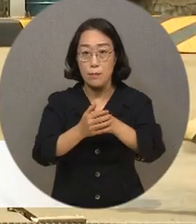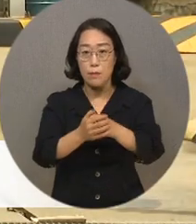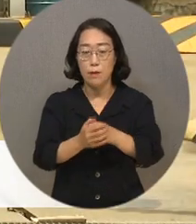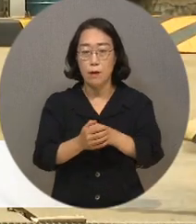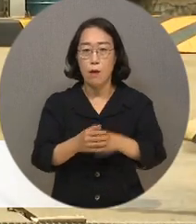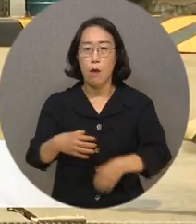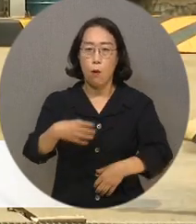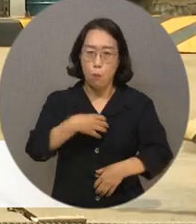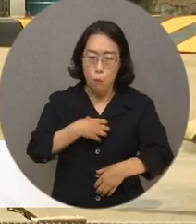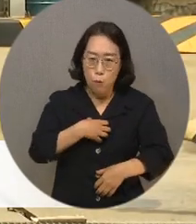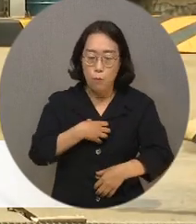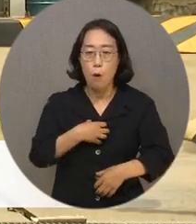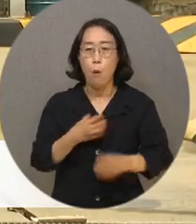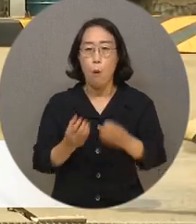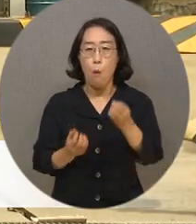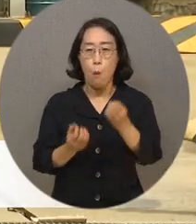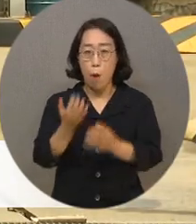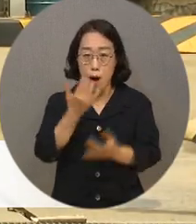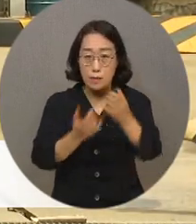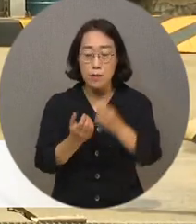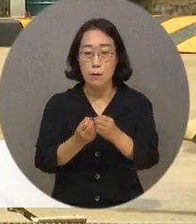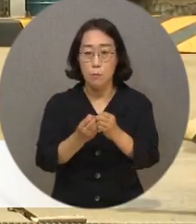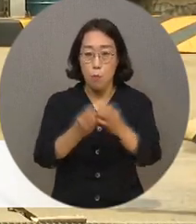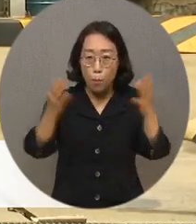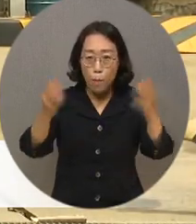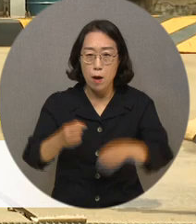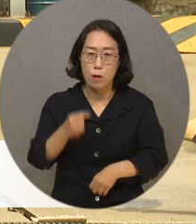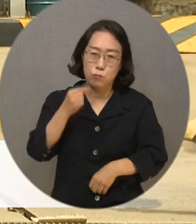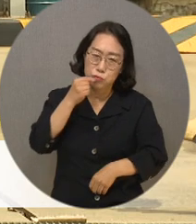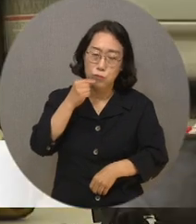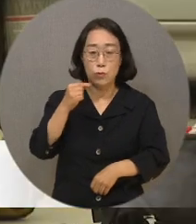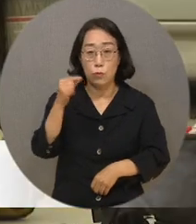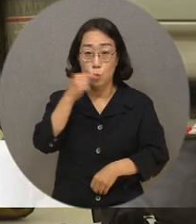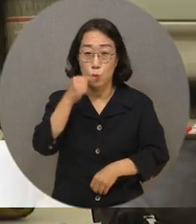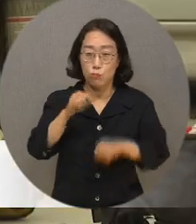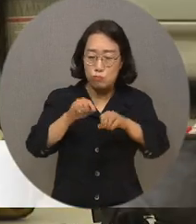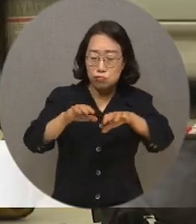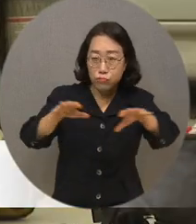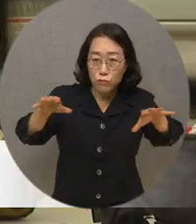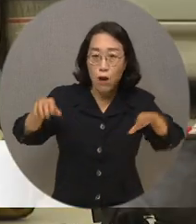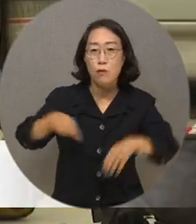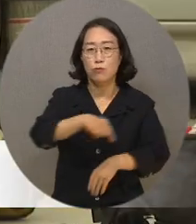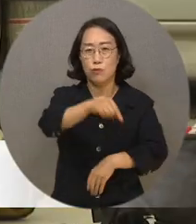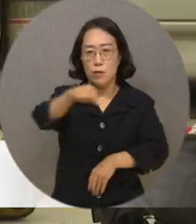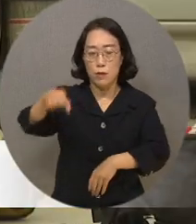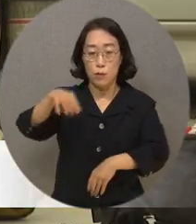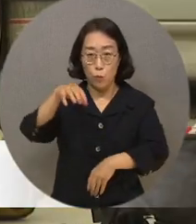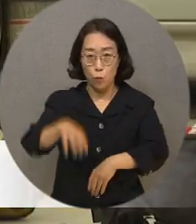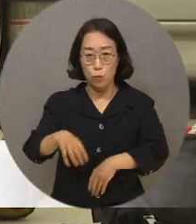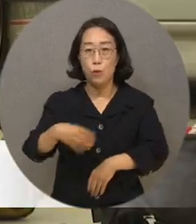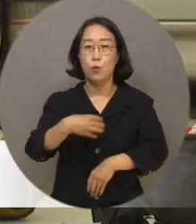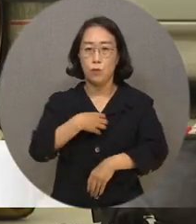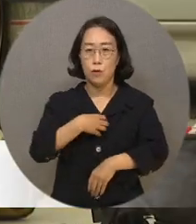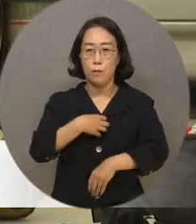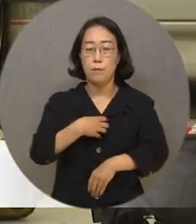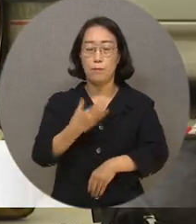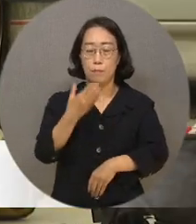고압설비 화재 폭발과 유해화학물질 유출 등의 대규모 재난사고가 발생할 수